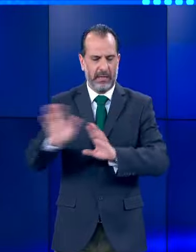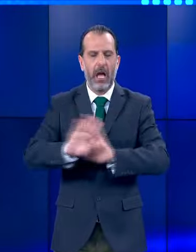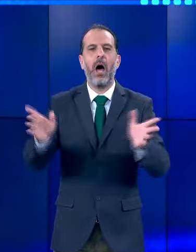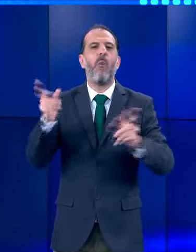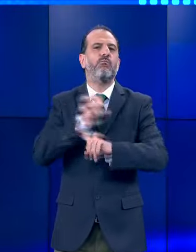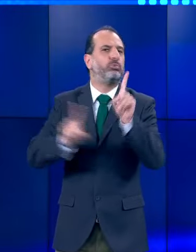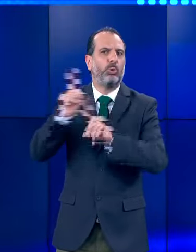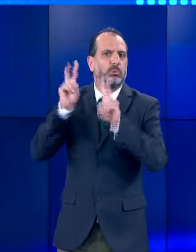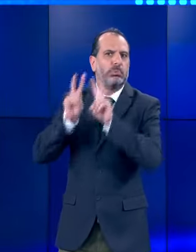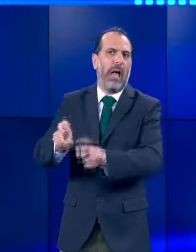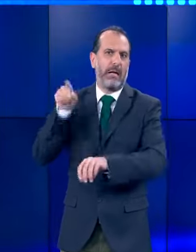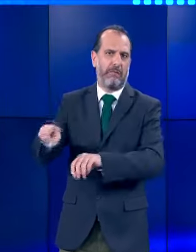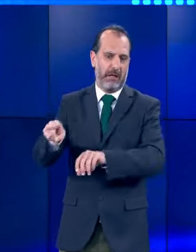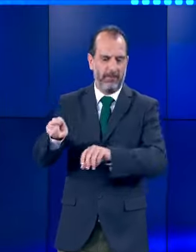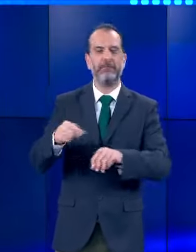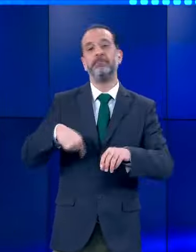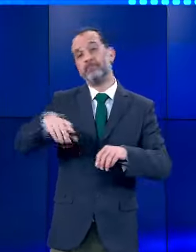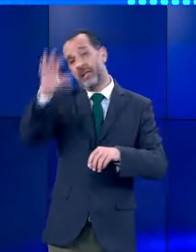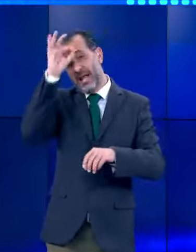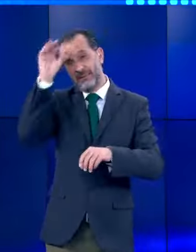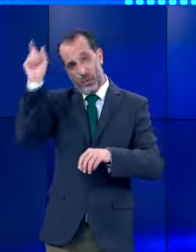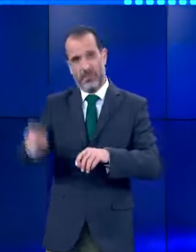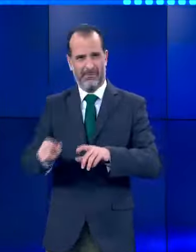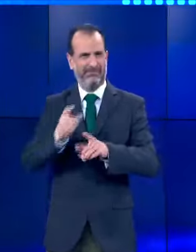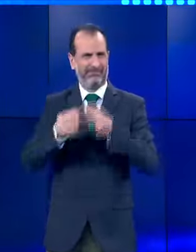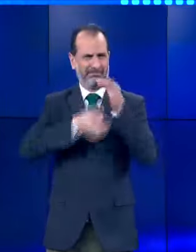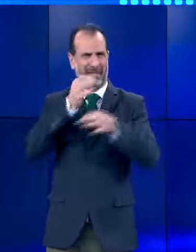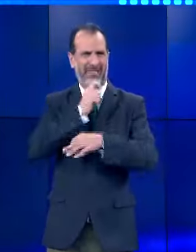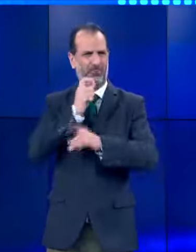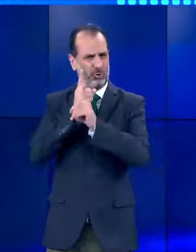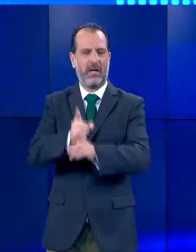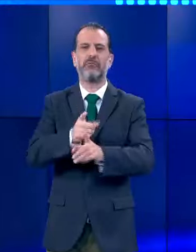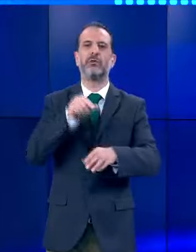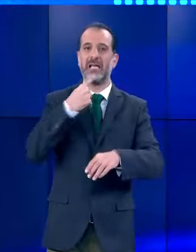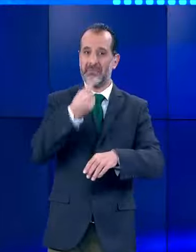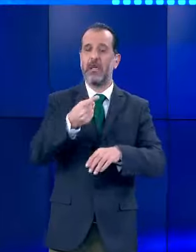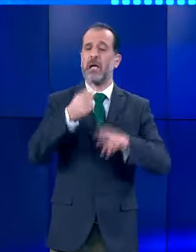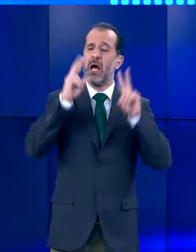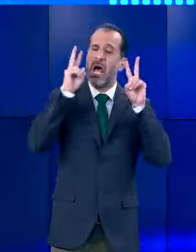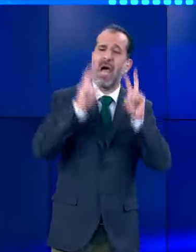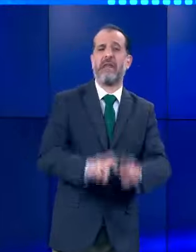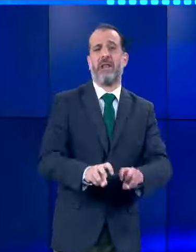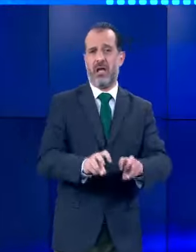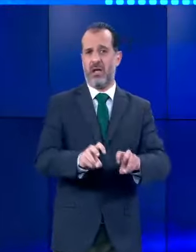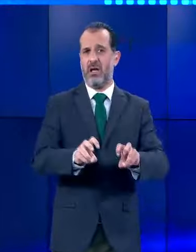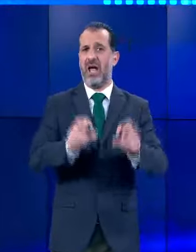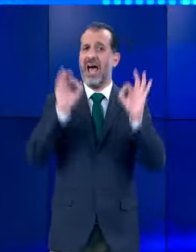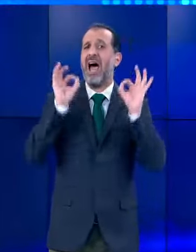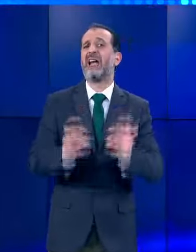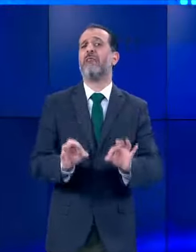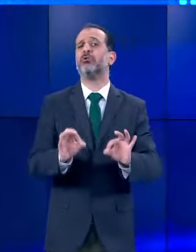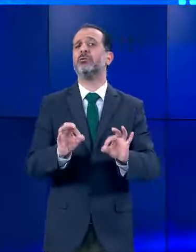Μεριδάνια, να σας πω λοιπόν ότι οι έρευνες είναι σε πλήρη εξέλιξη για την υπόθεση. Μάλιστα, προσπαθούν οι αστυνομικοί να βρουν πρώτα απ' όλα